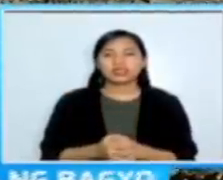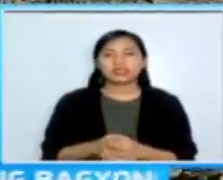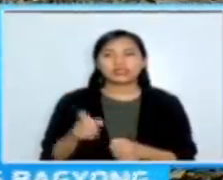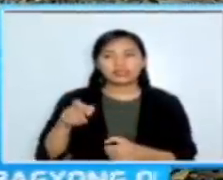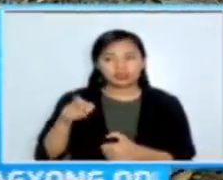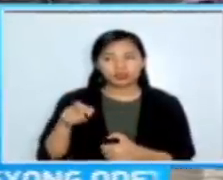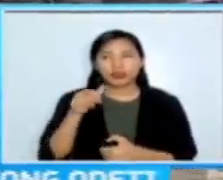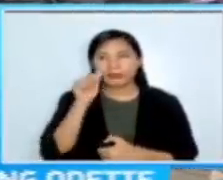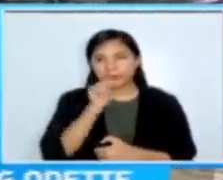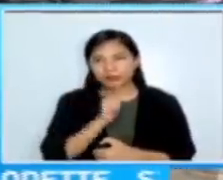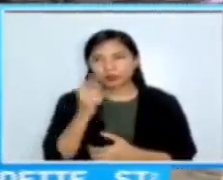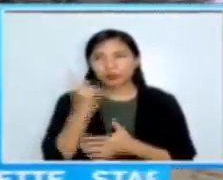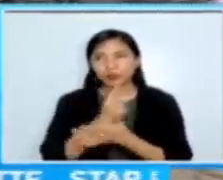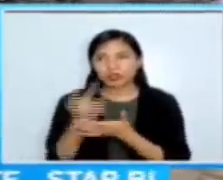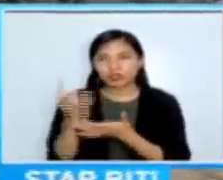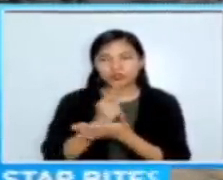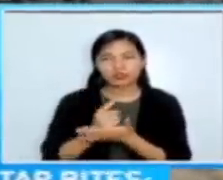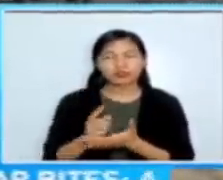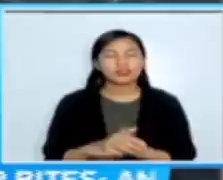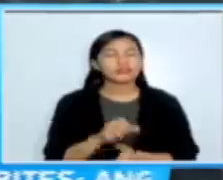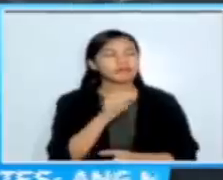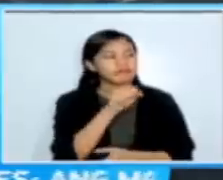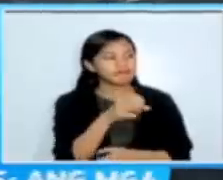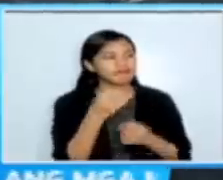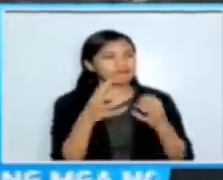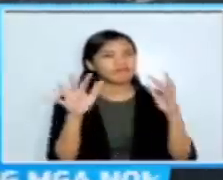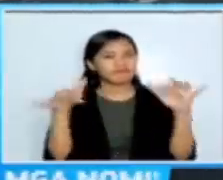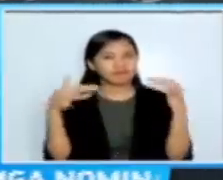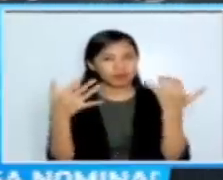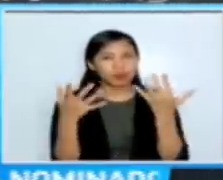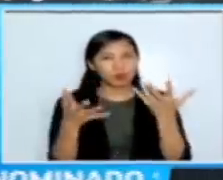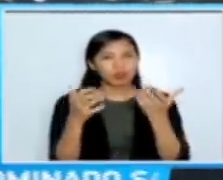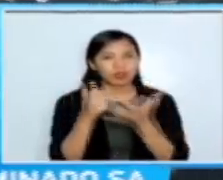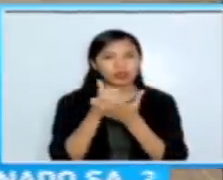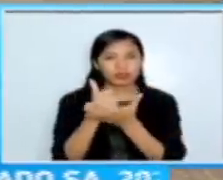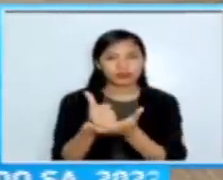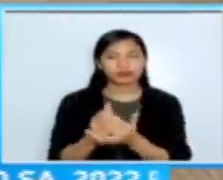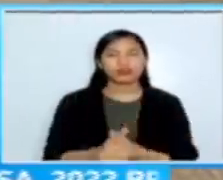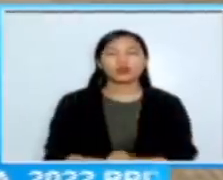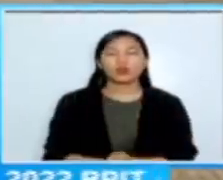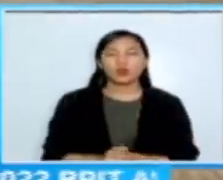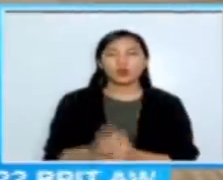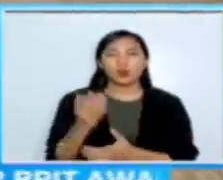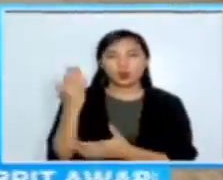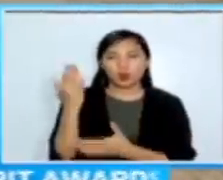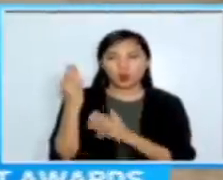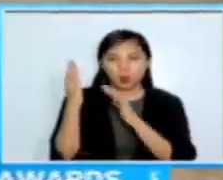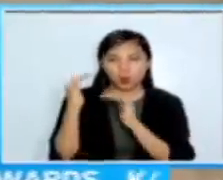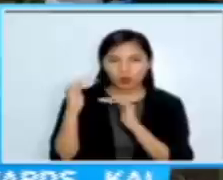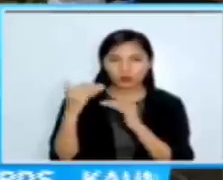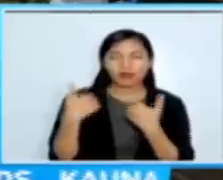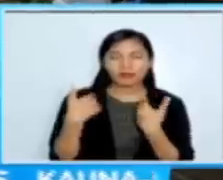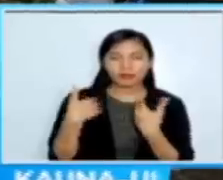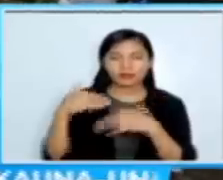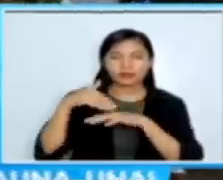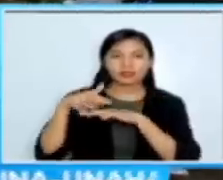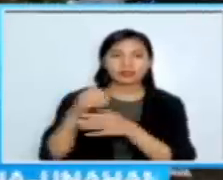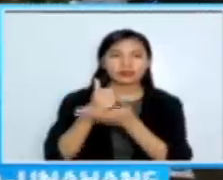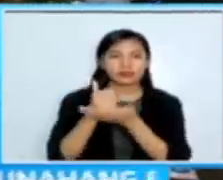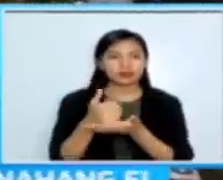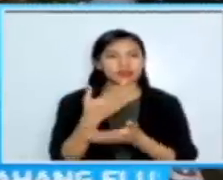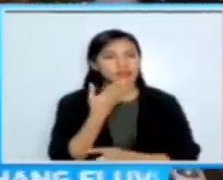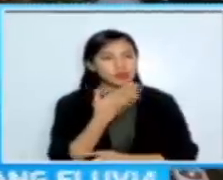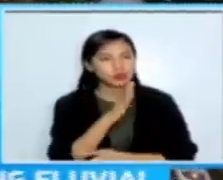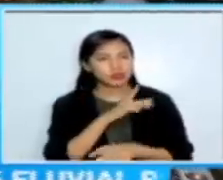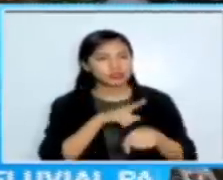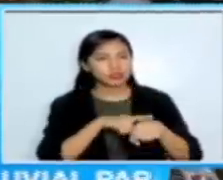Okay, I'm sure marami po nakikinig at nanonood na gustong tumulong po sa inyo. Sana maiparating agad sa inyong probinsya. Maraming salamat po sa inyo.